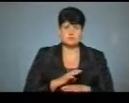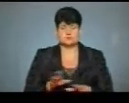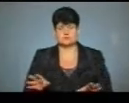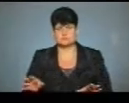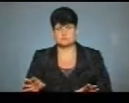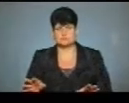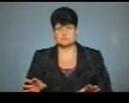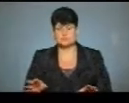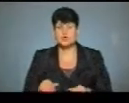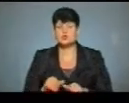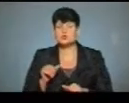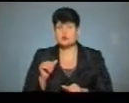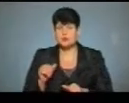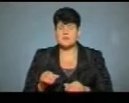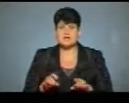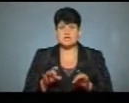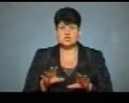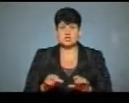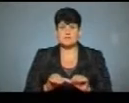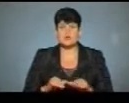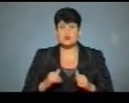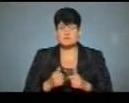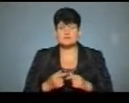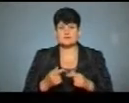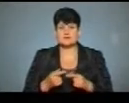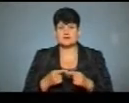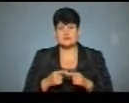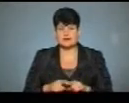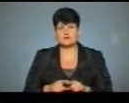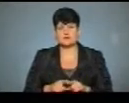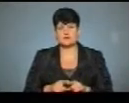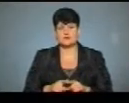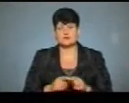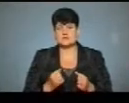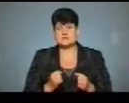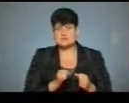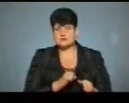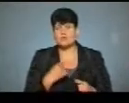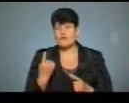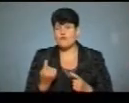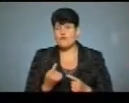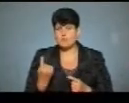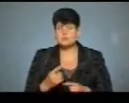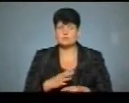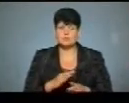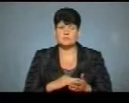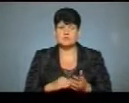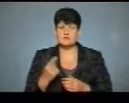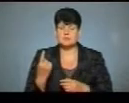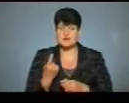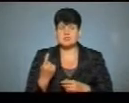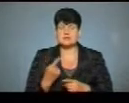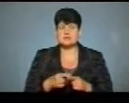ні. І, зокрема, рішенням комісії техногенно-екологічної безпеки області було вказано, що на перше, це